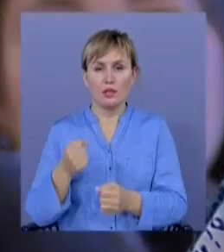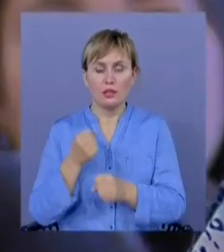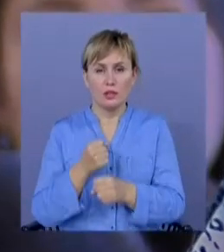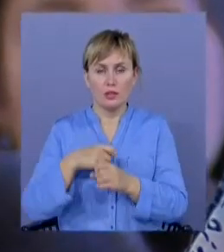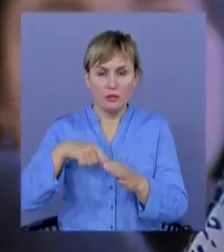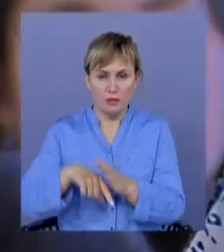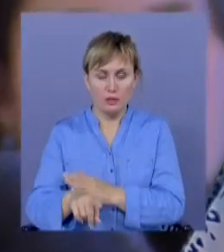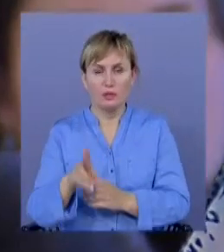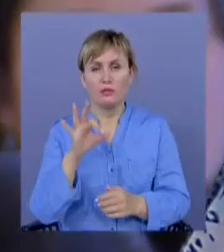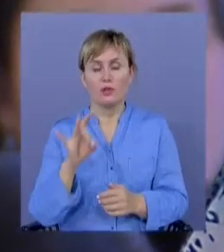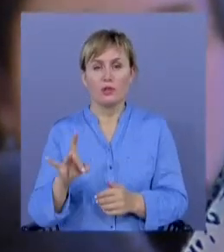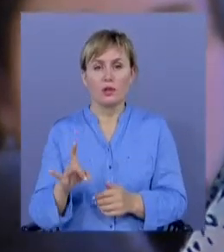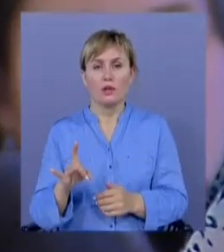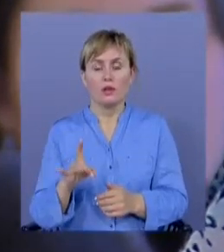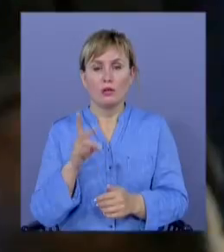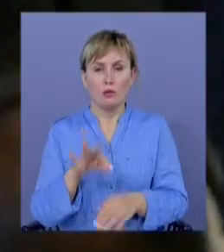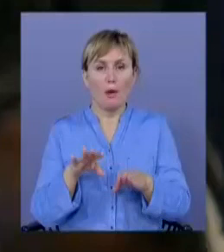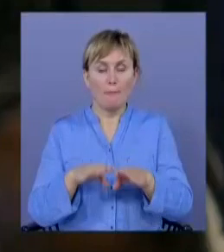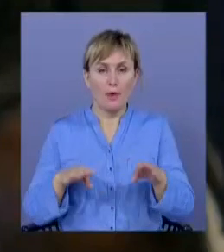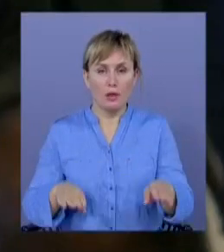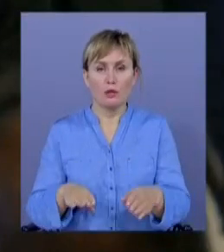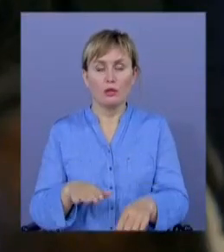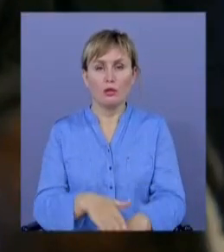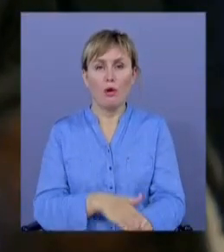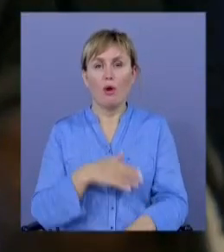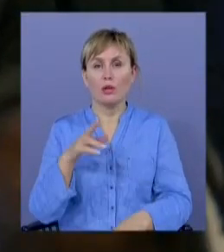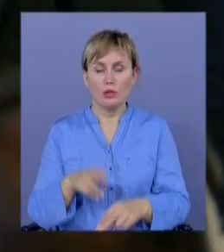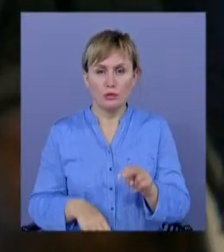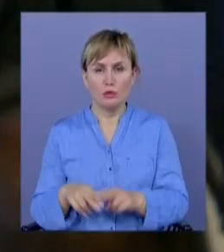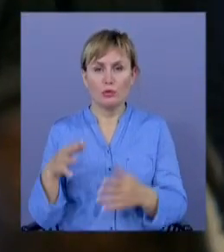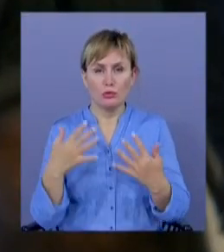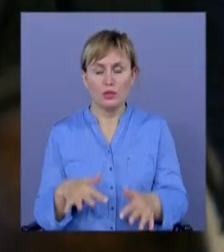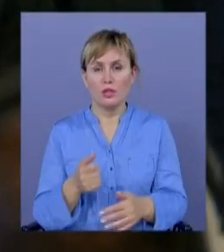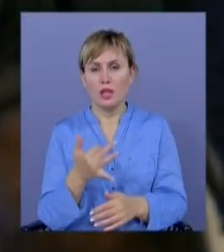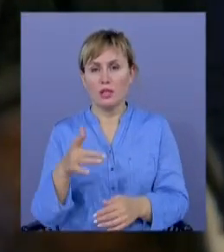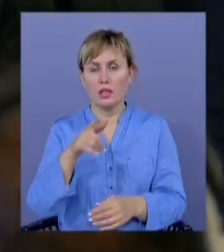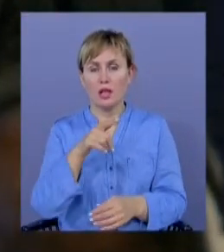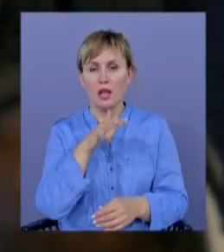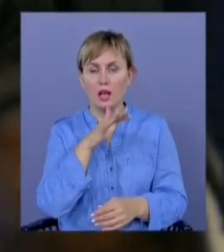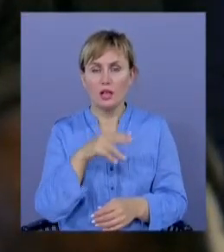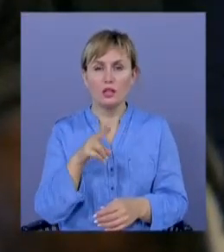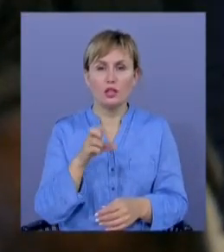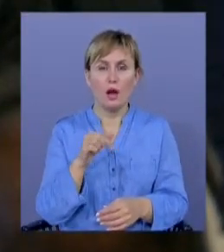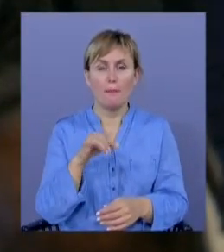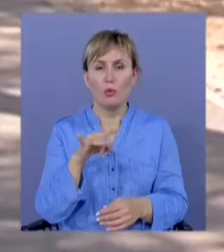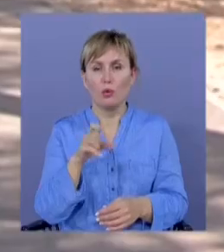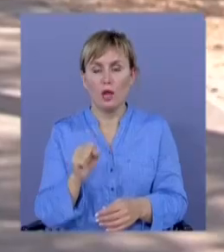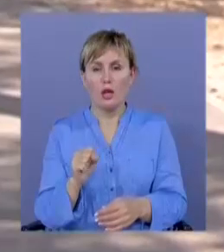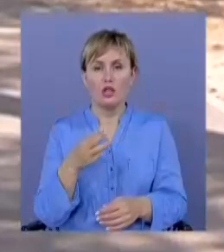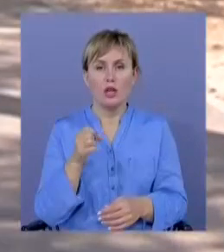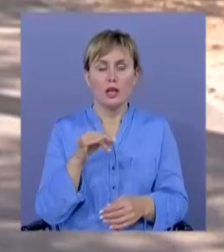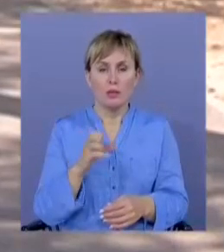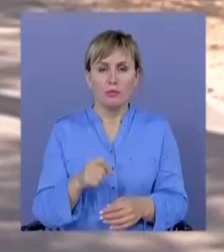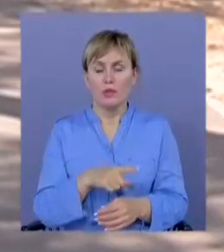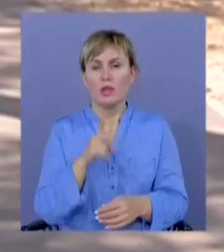нам во двор. Хотя парковка, вот долгострой, строится уже несколько лет на Джамбула Адишарипова. Вопросы